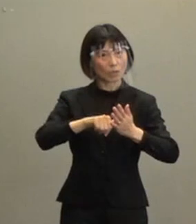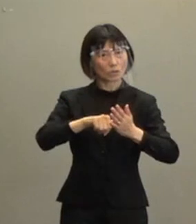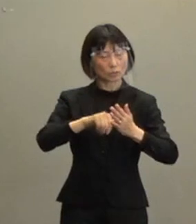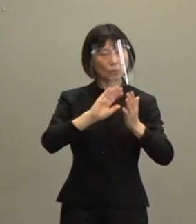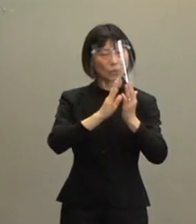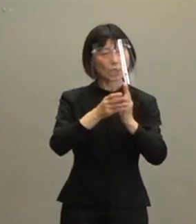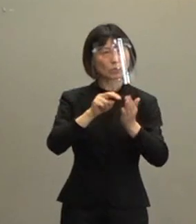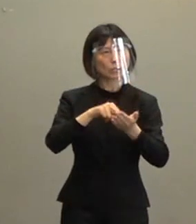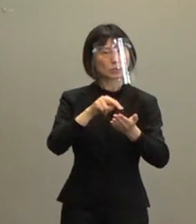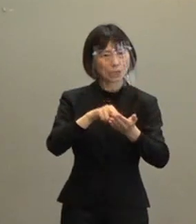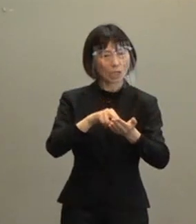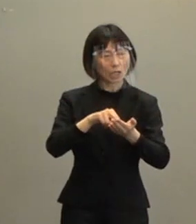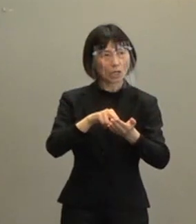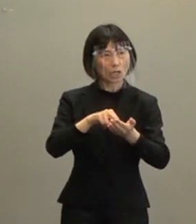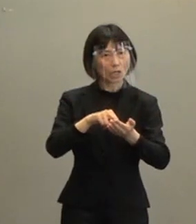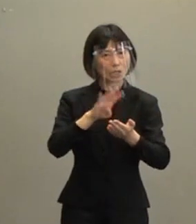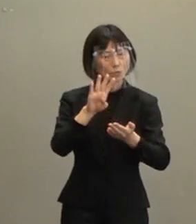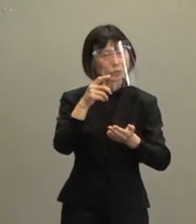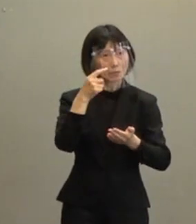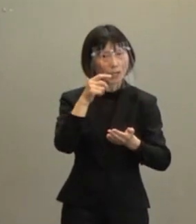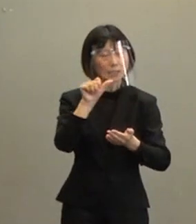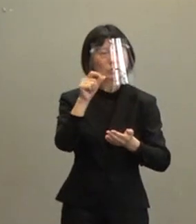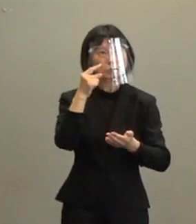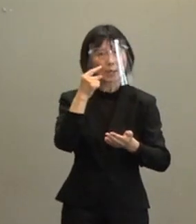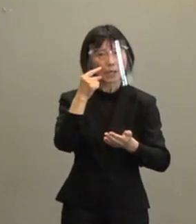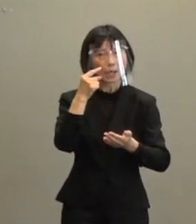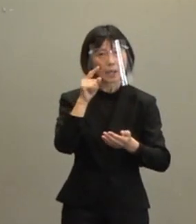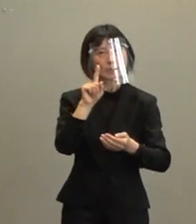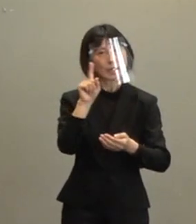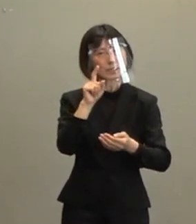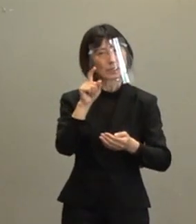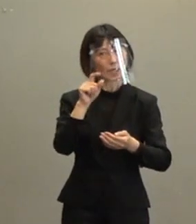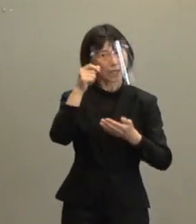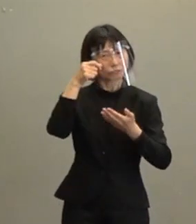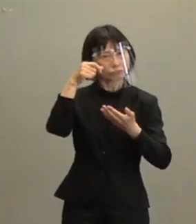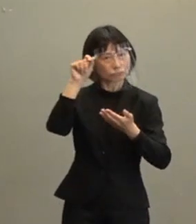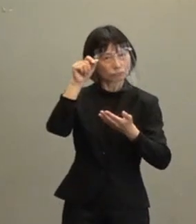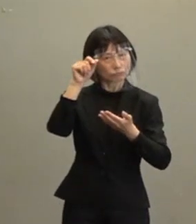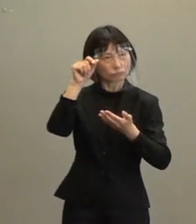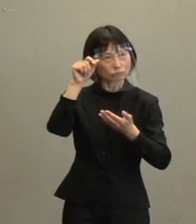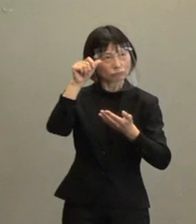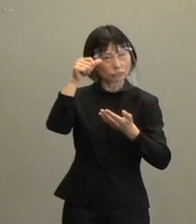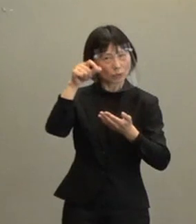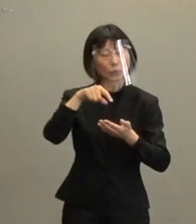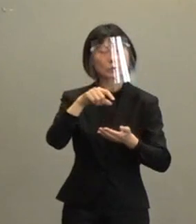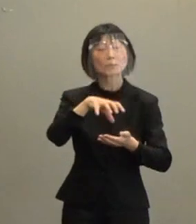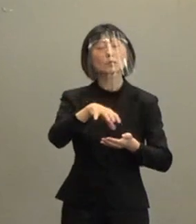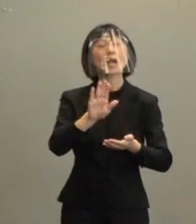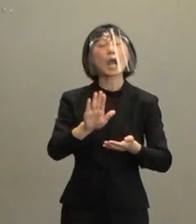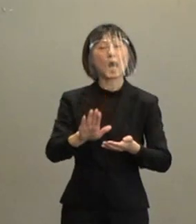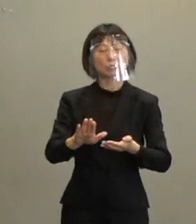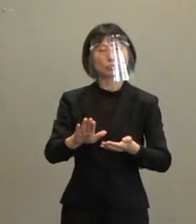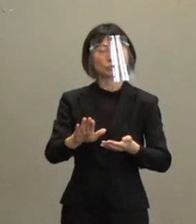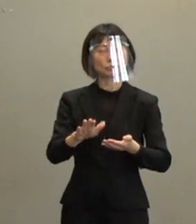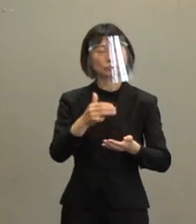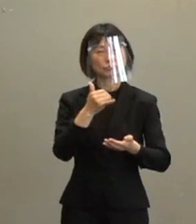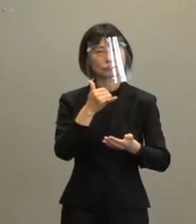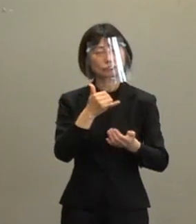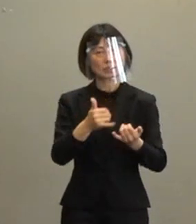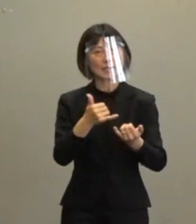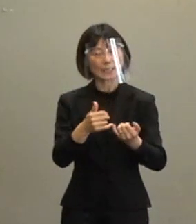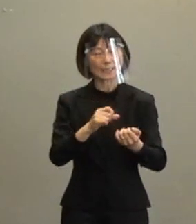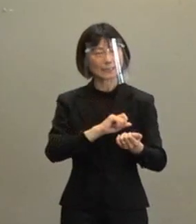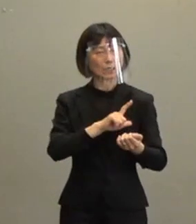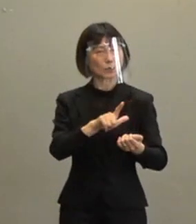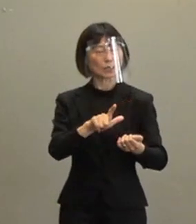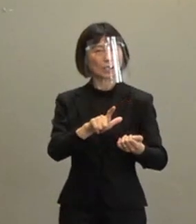県として4つ目とか5つ目っていうのをなんか提案というかですね、こういうところがありますよっていうような、そして積極的